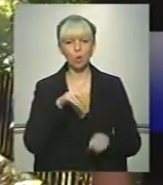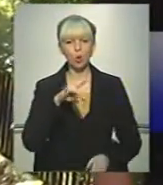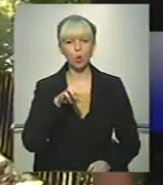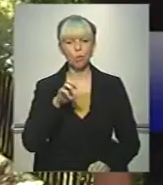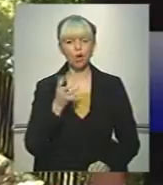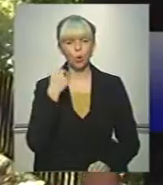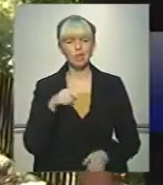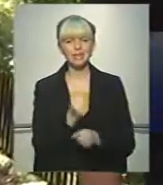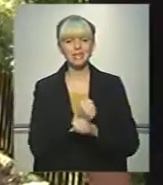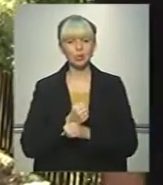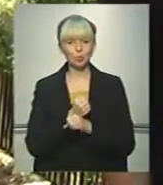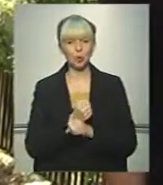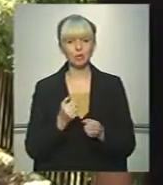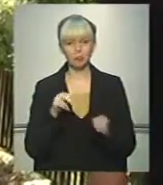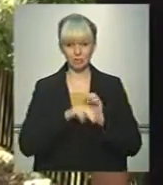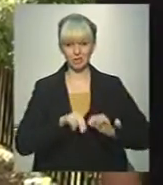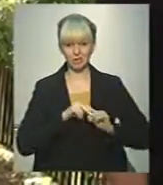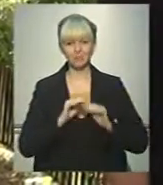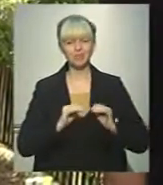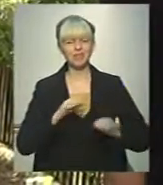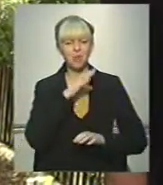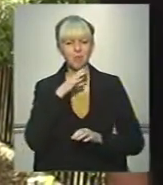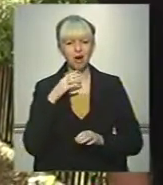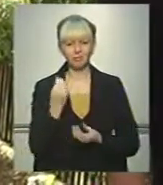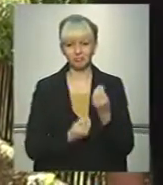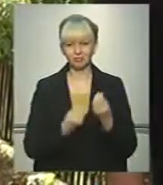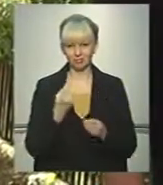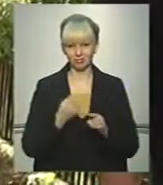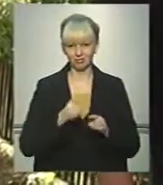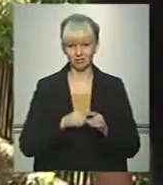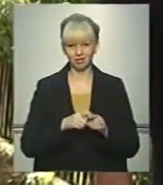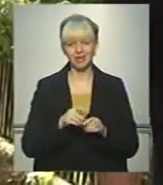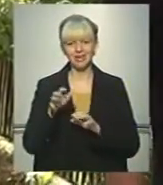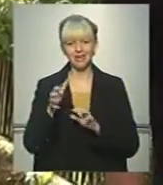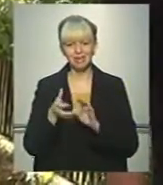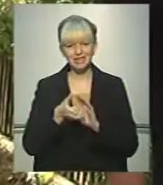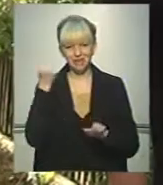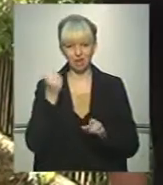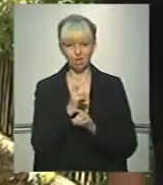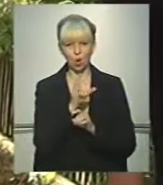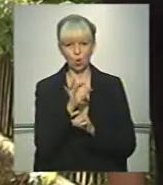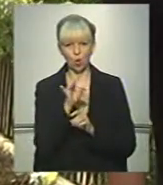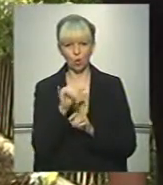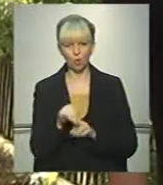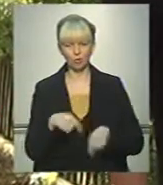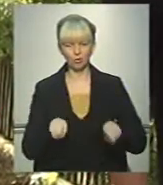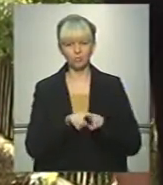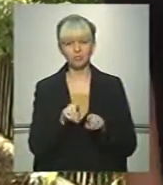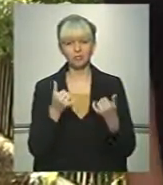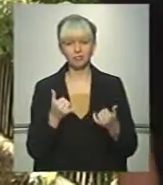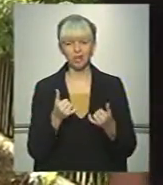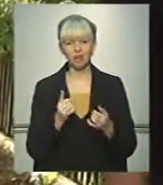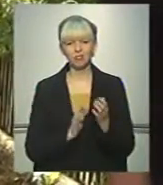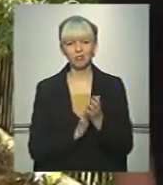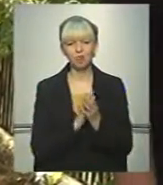санаторій, працював, тут було багато діток, то дітки дуже гралися з ним і здирали оці кору таку, бачите. І воно зараз